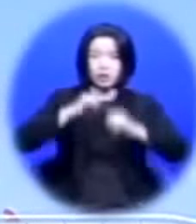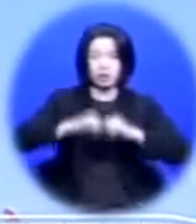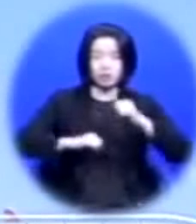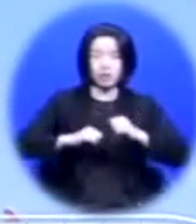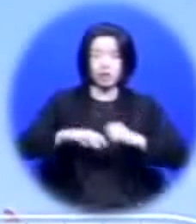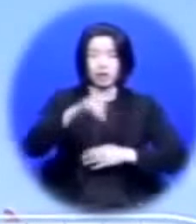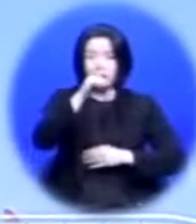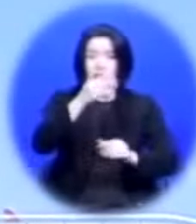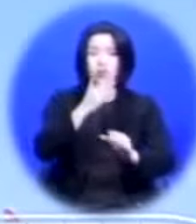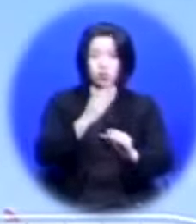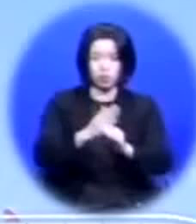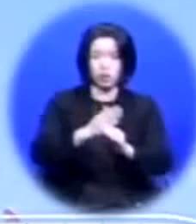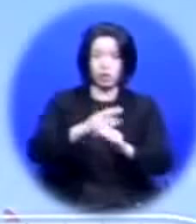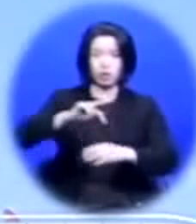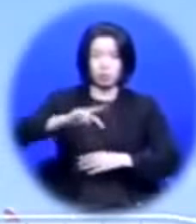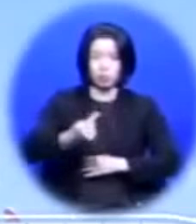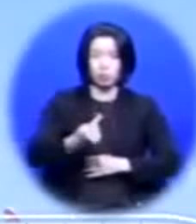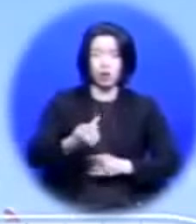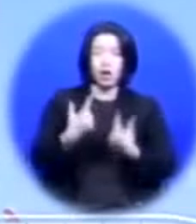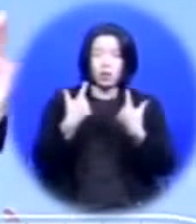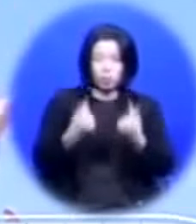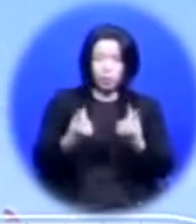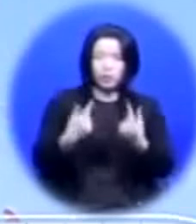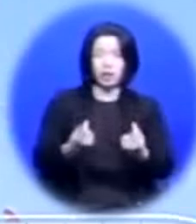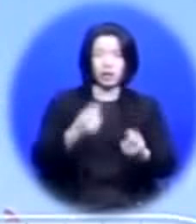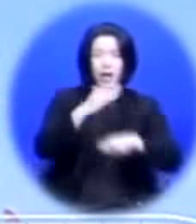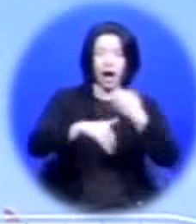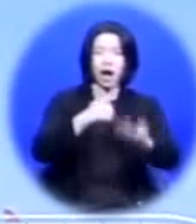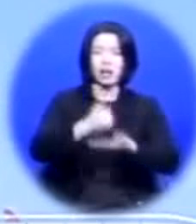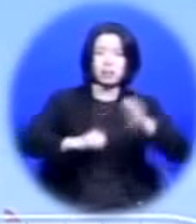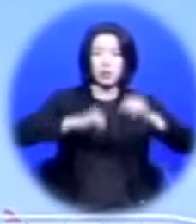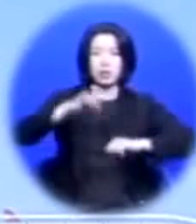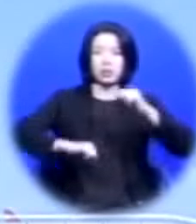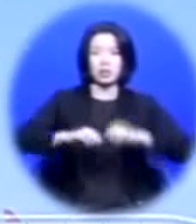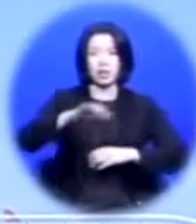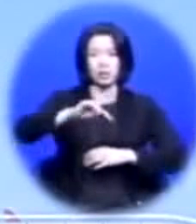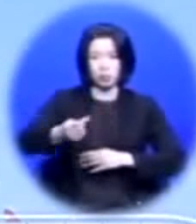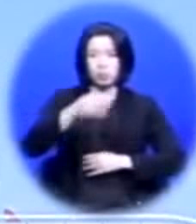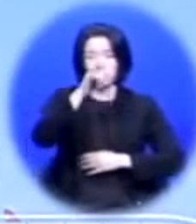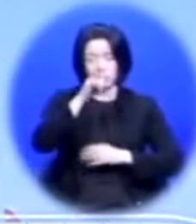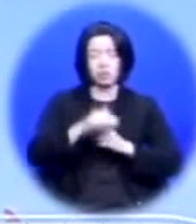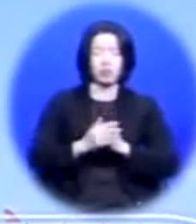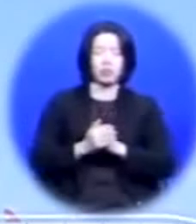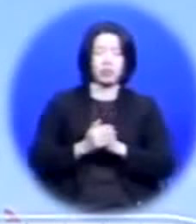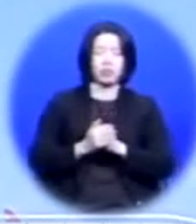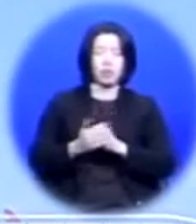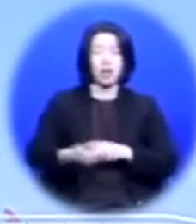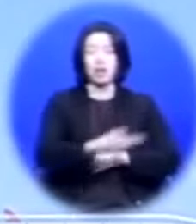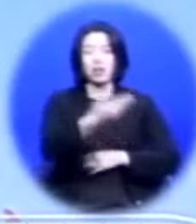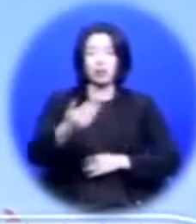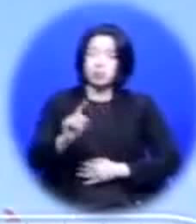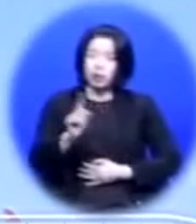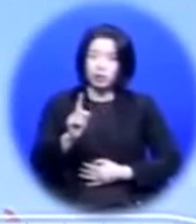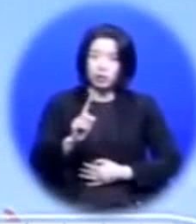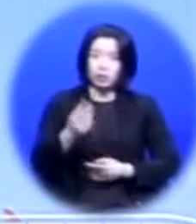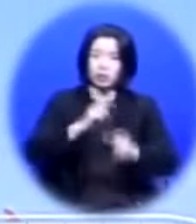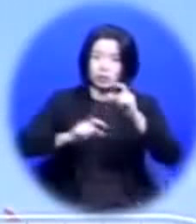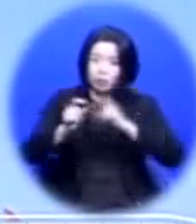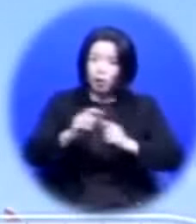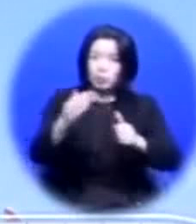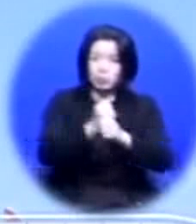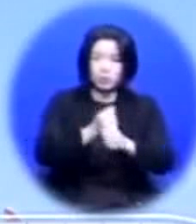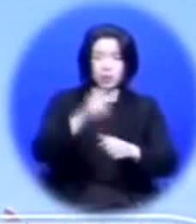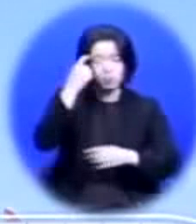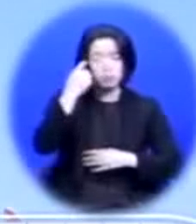있는 가운데 동일하게 하나님의 역사도 있습니다 여러분이 어떤 것을 더